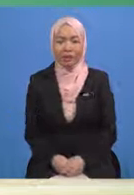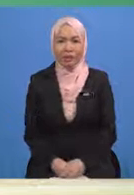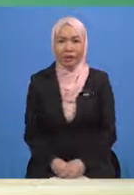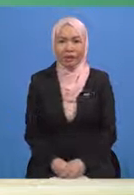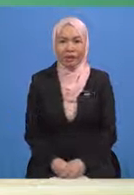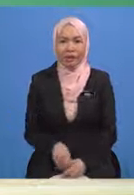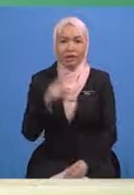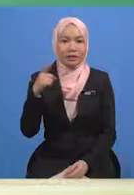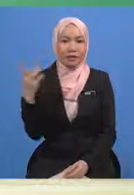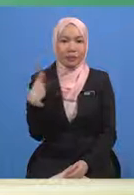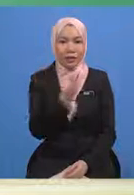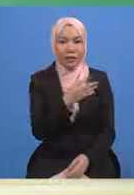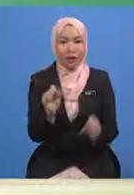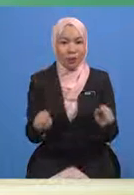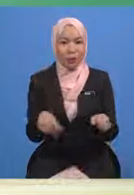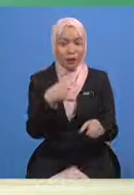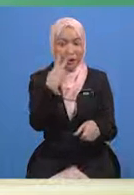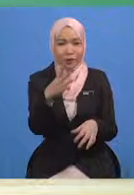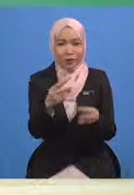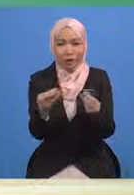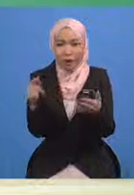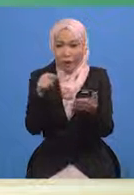boleh menemui tanah ini?